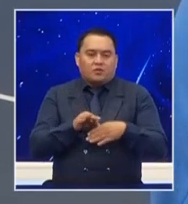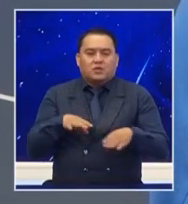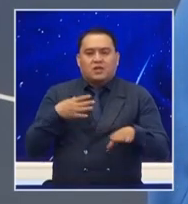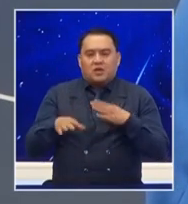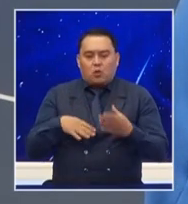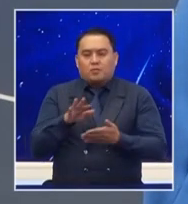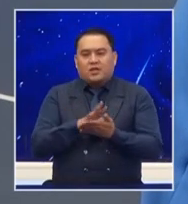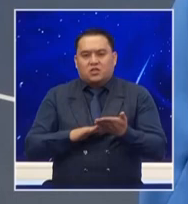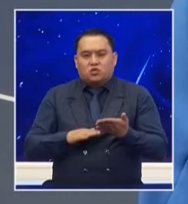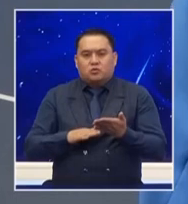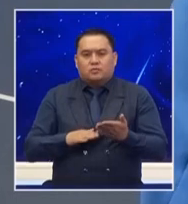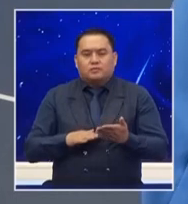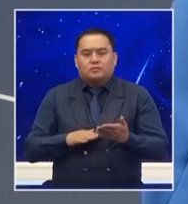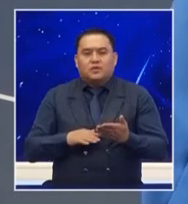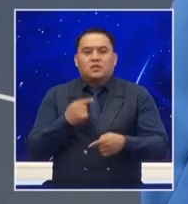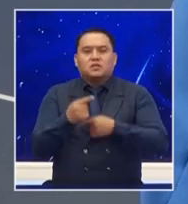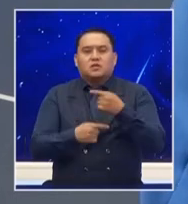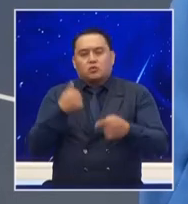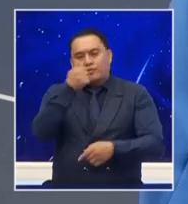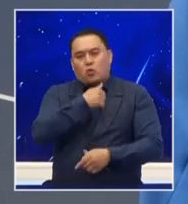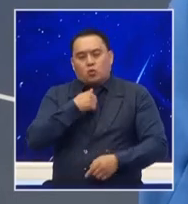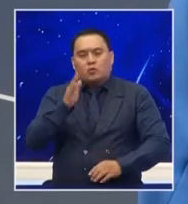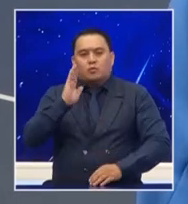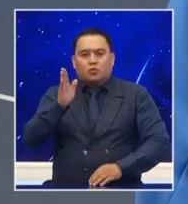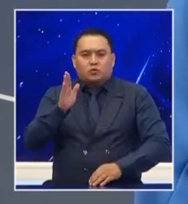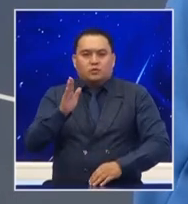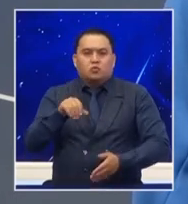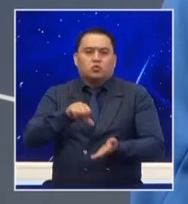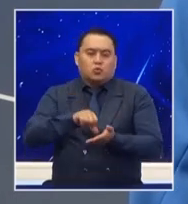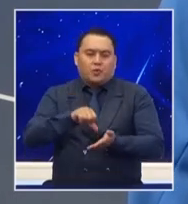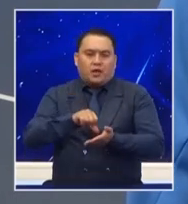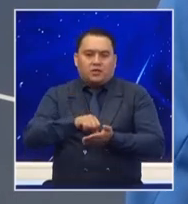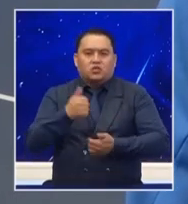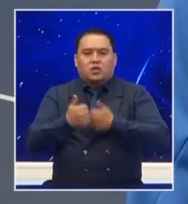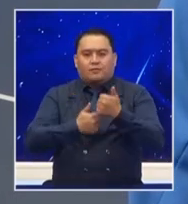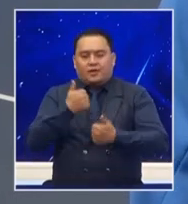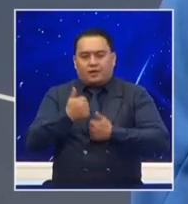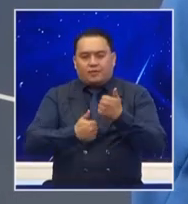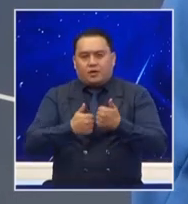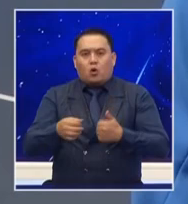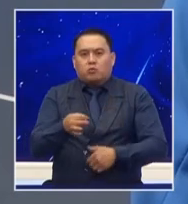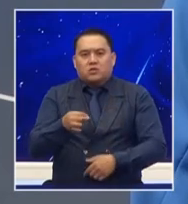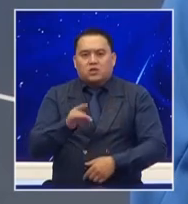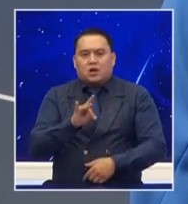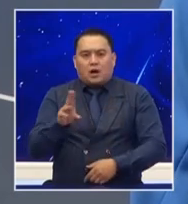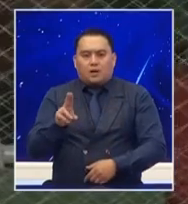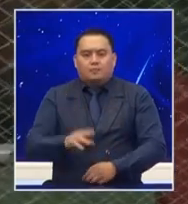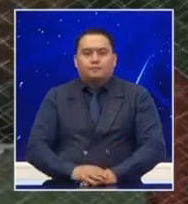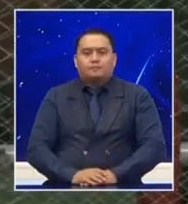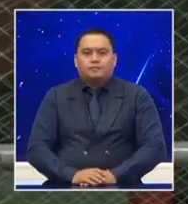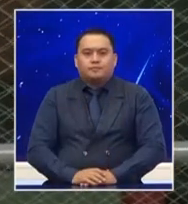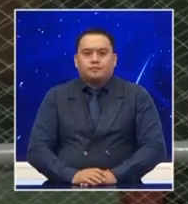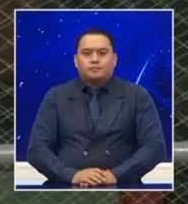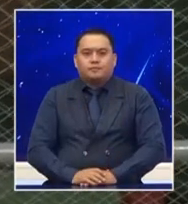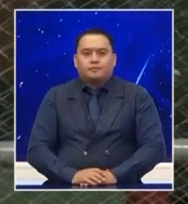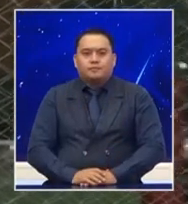тренировки. Думаем, вот со следующего года будем выступать на соревнованиях областных и республиканских. Арлан